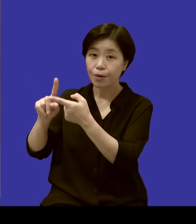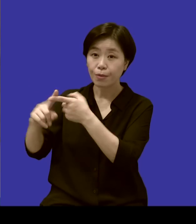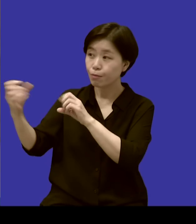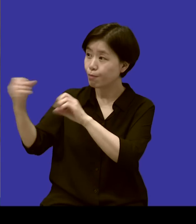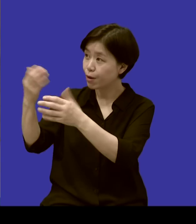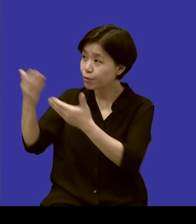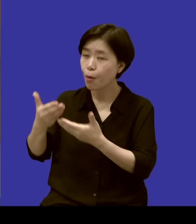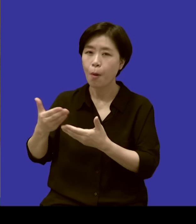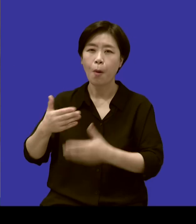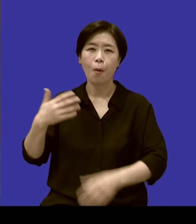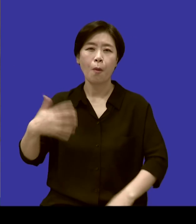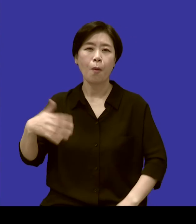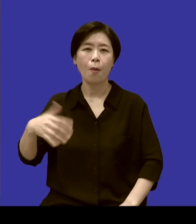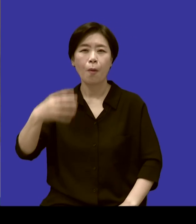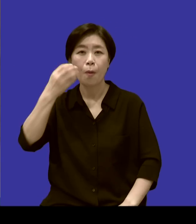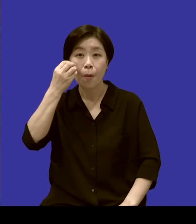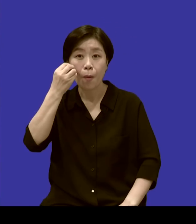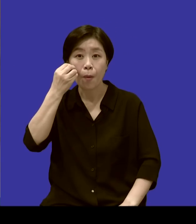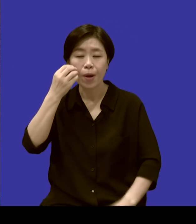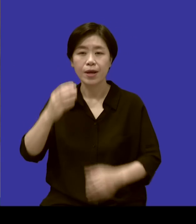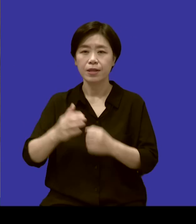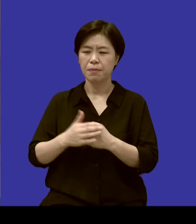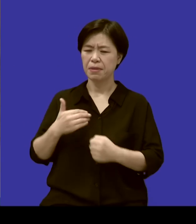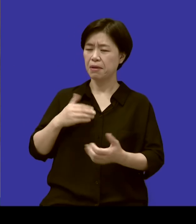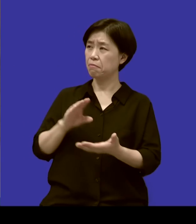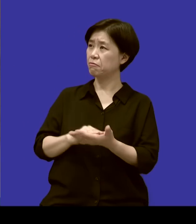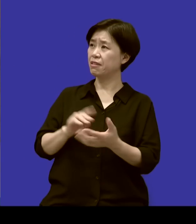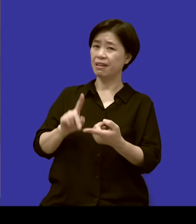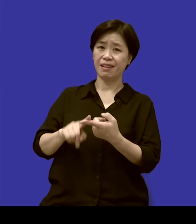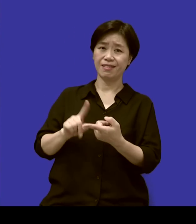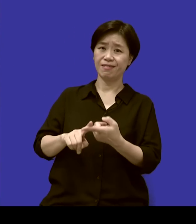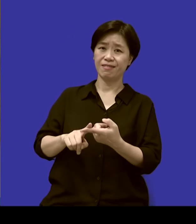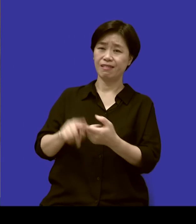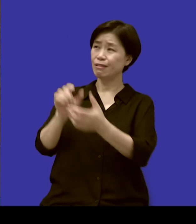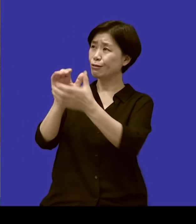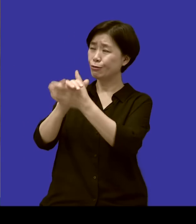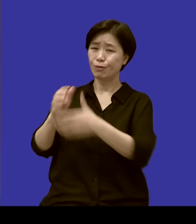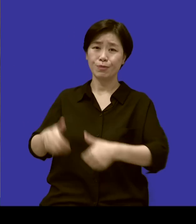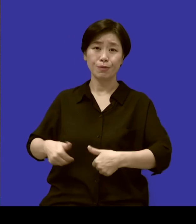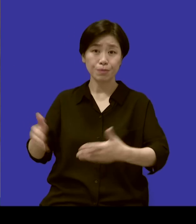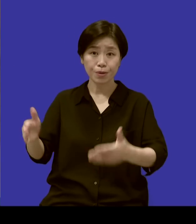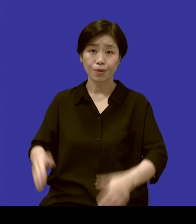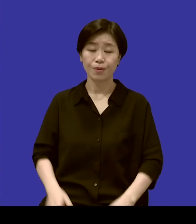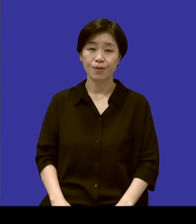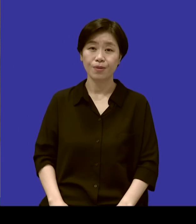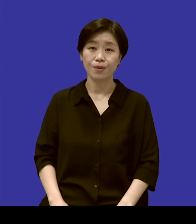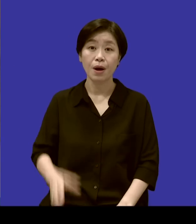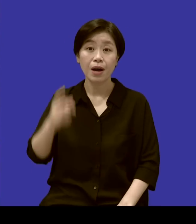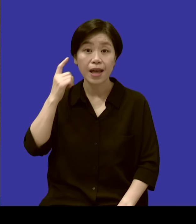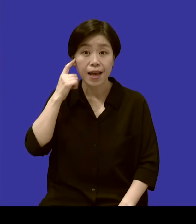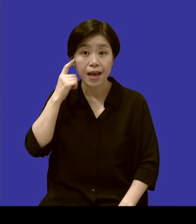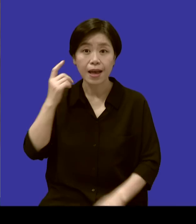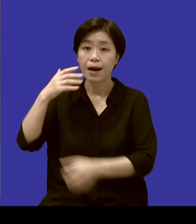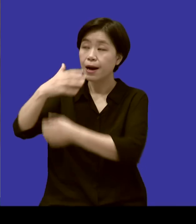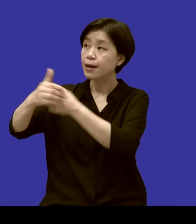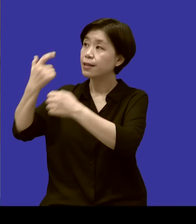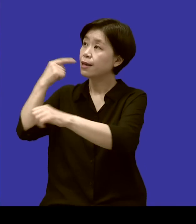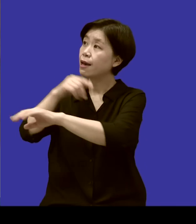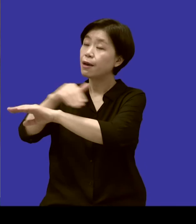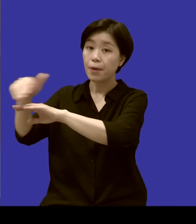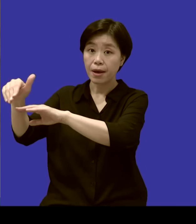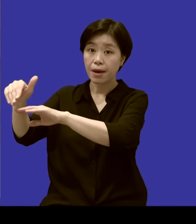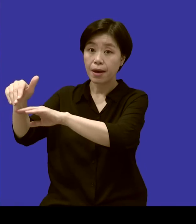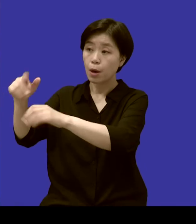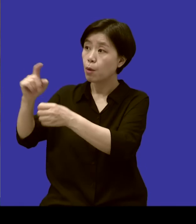이제는 내 문제 놓고 기도하지 말자. 하나님이 내 삶을 정말 선하게 이끄시는 거. 하나님의 계획과 목적이 나한테